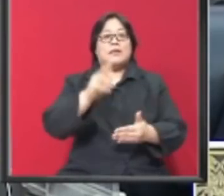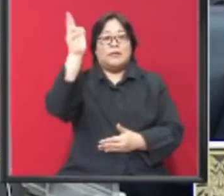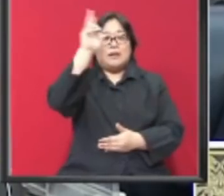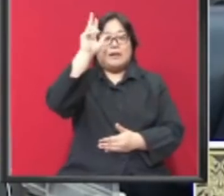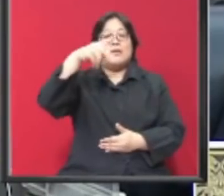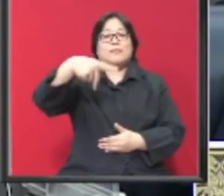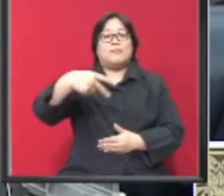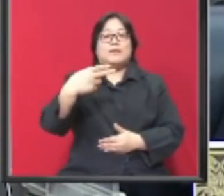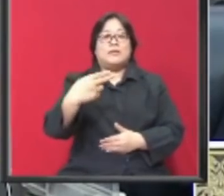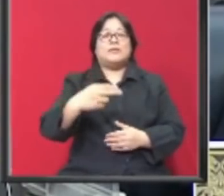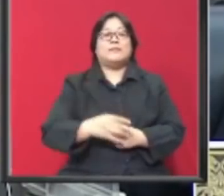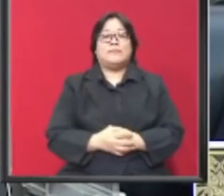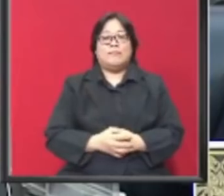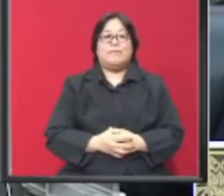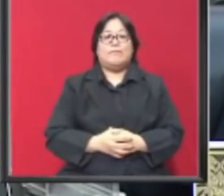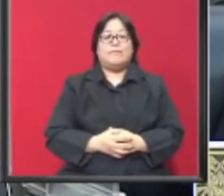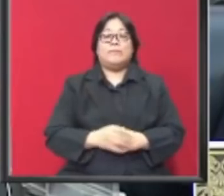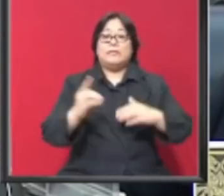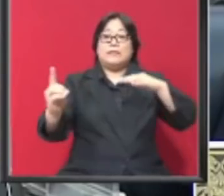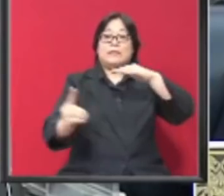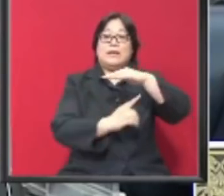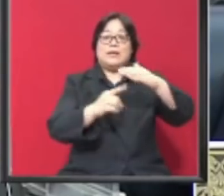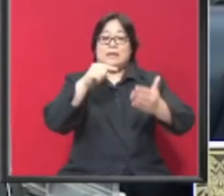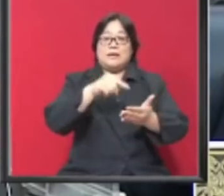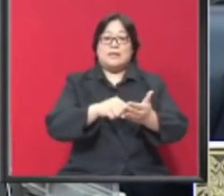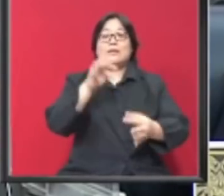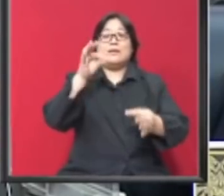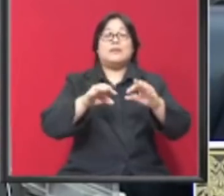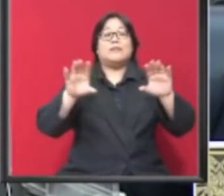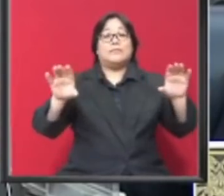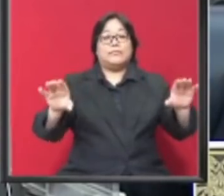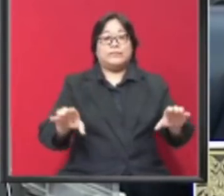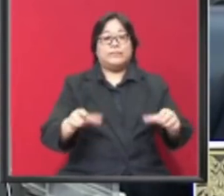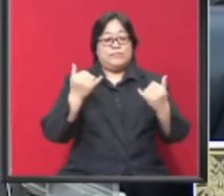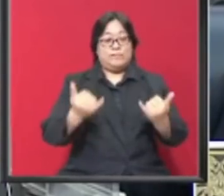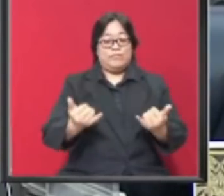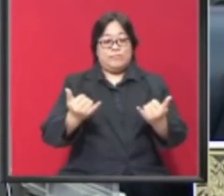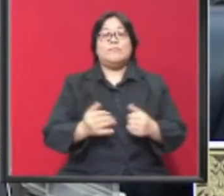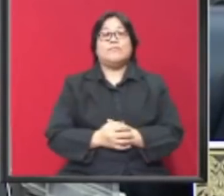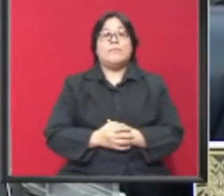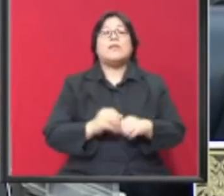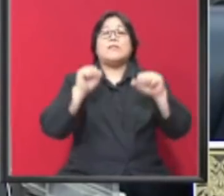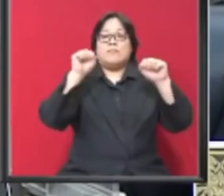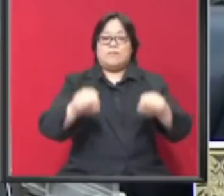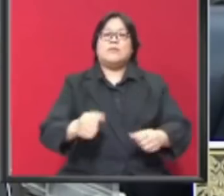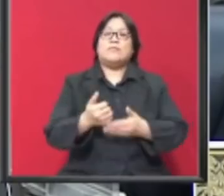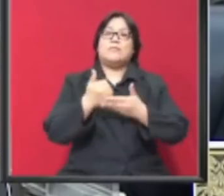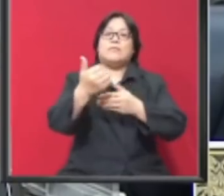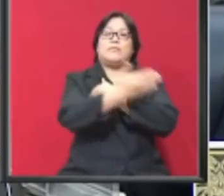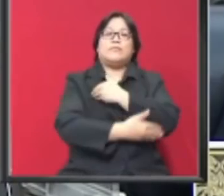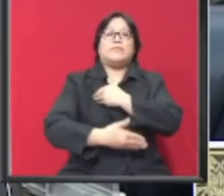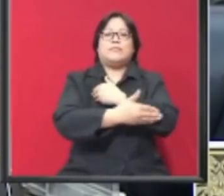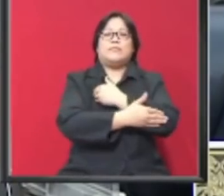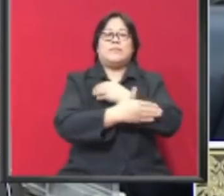kerajaan Pagatan harapan dan hal ini jika dilaksanakan sekarang boleh membantu